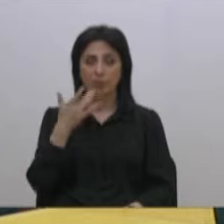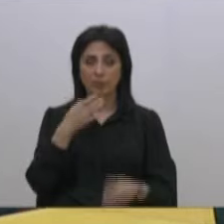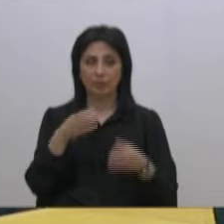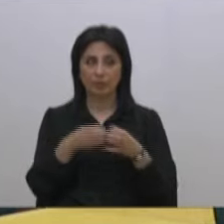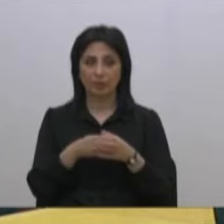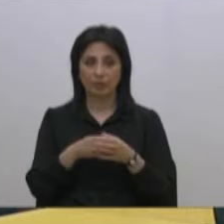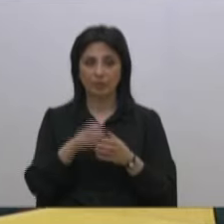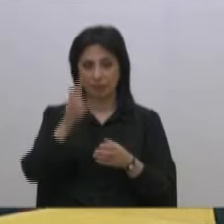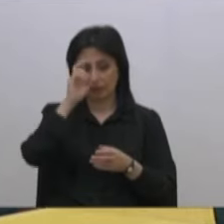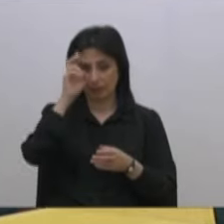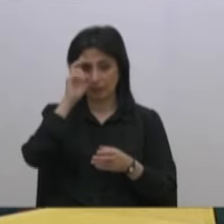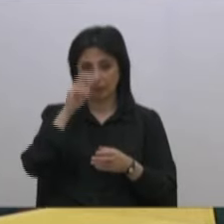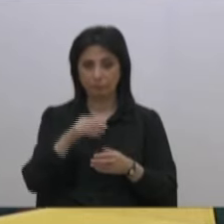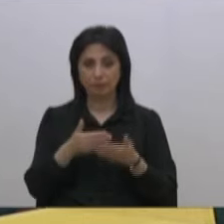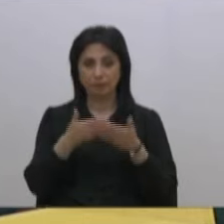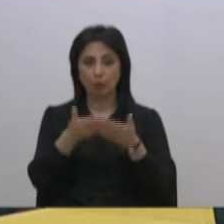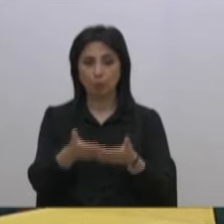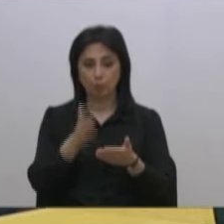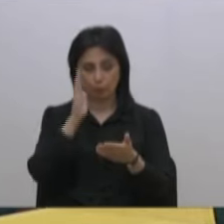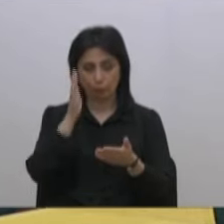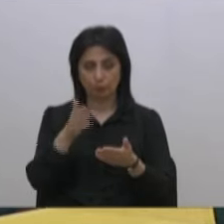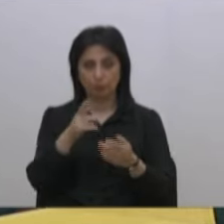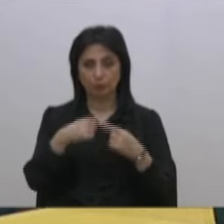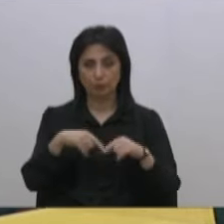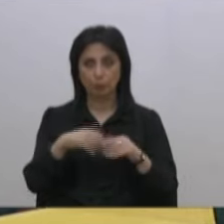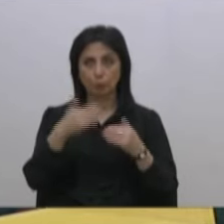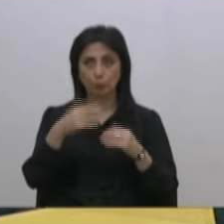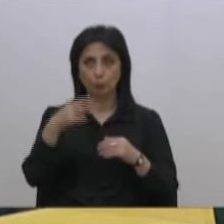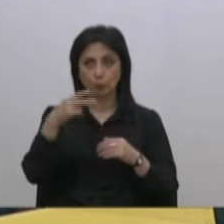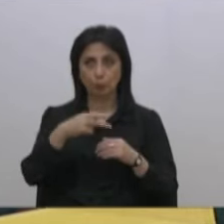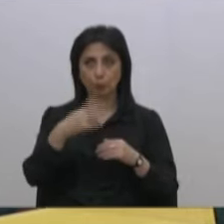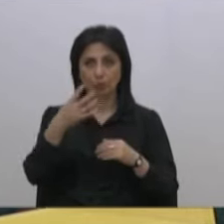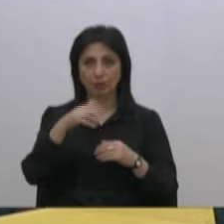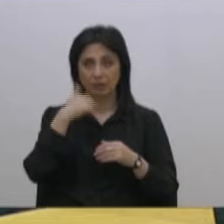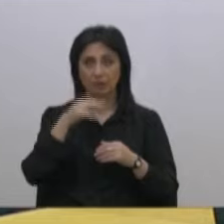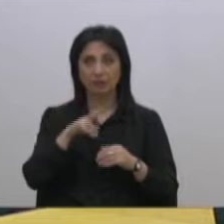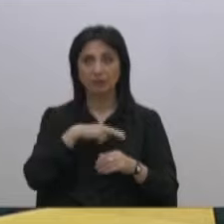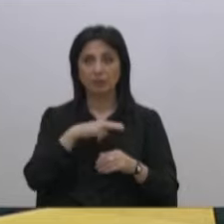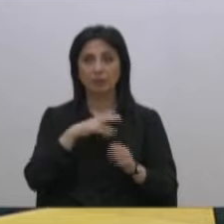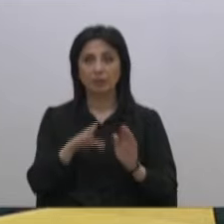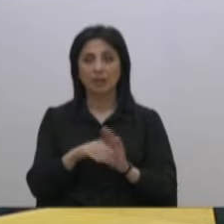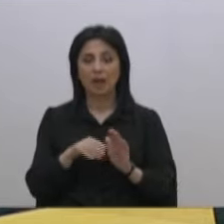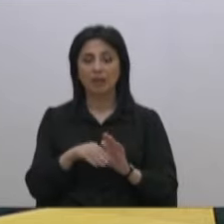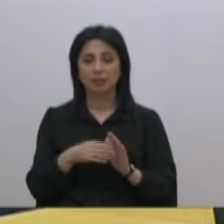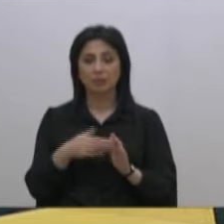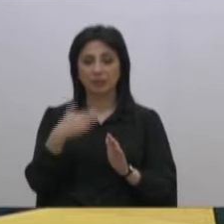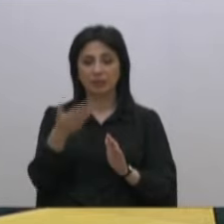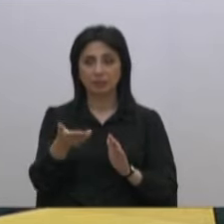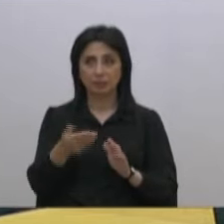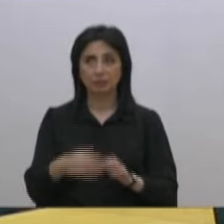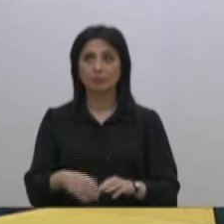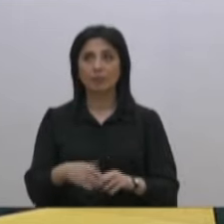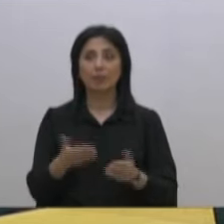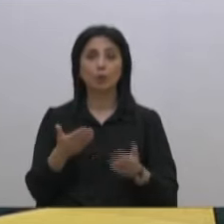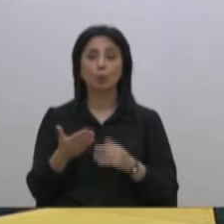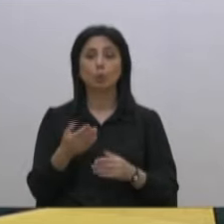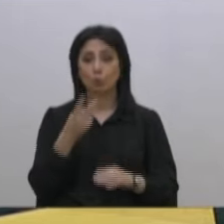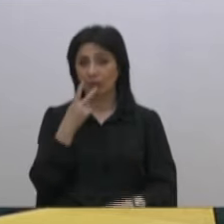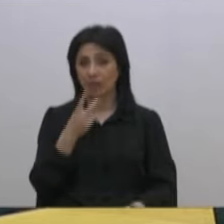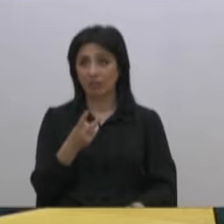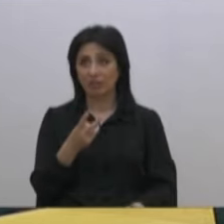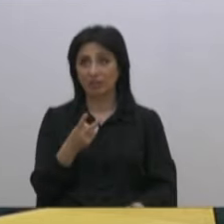გუნდი და ხელისუფლება წარუდგენს საზოგადოებას უკვე 2024 წლის საპარლამენტო არჩევნების წინ. თუ